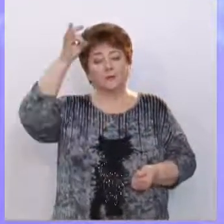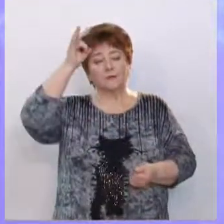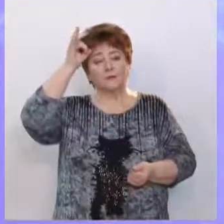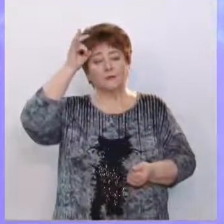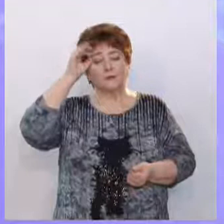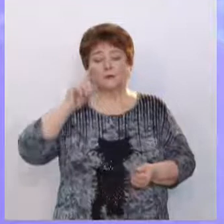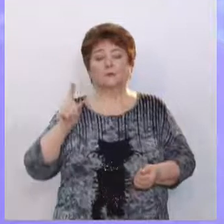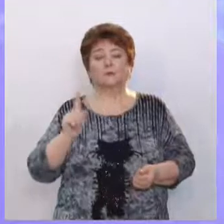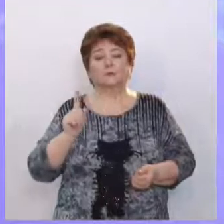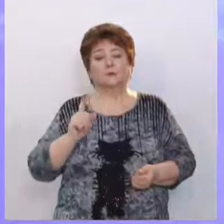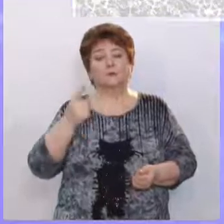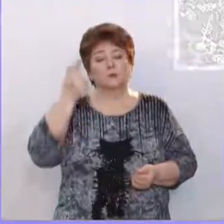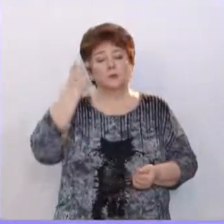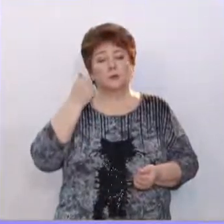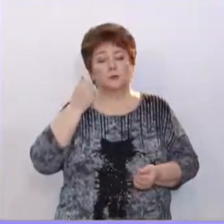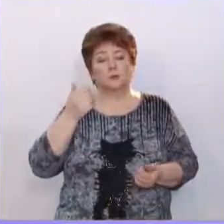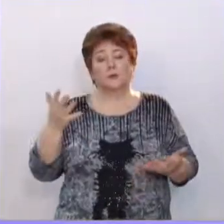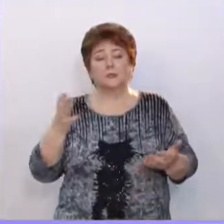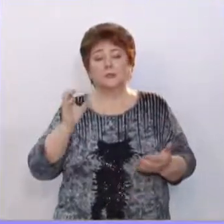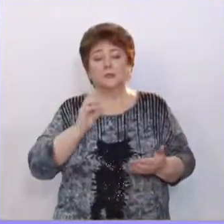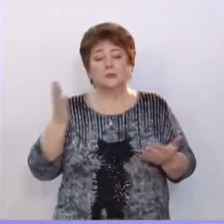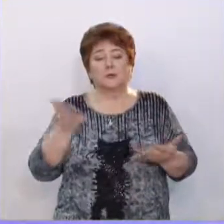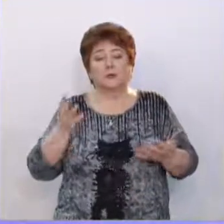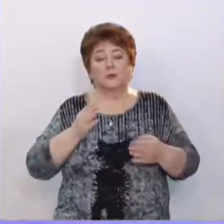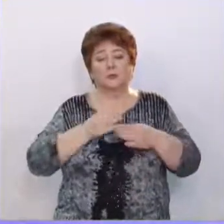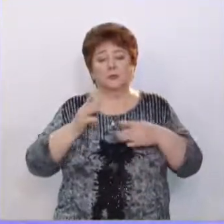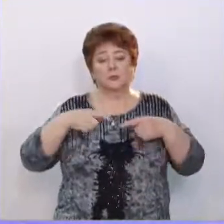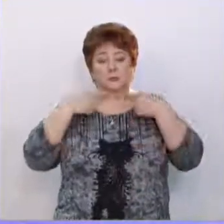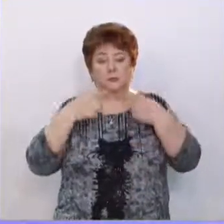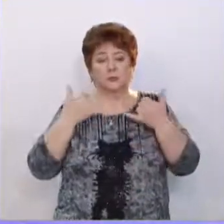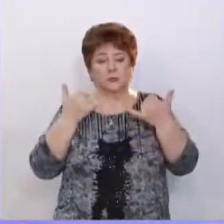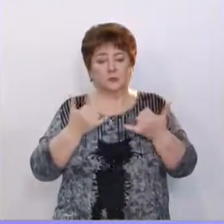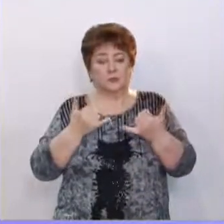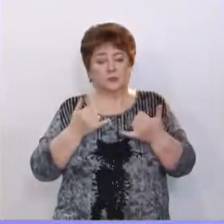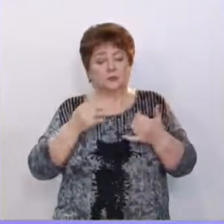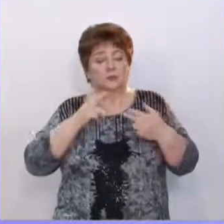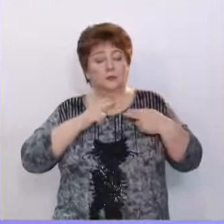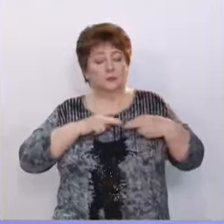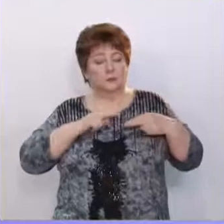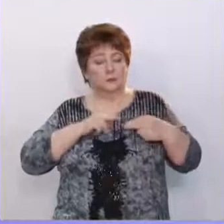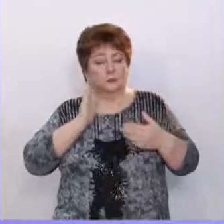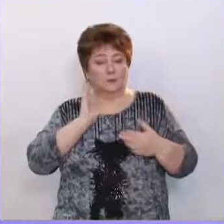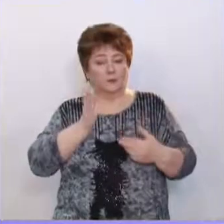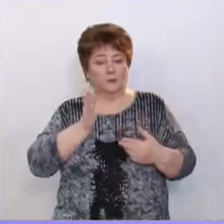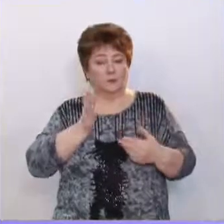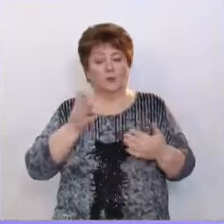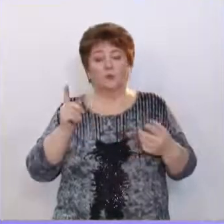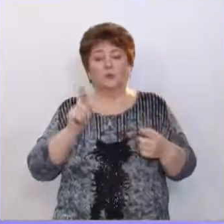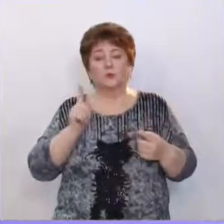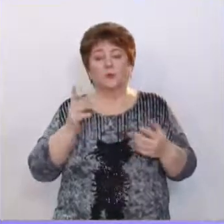Вспоминаем то, что знаем. С какой частью речи мы сейчас работаем?